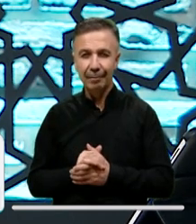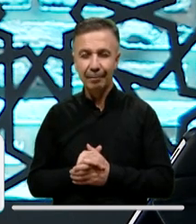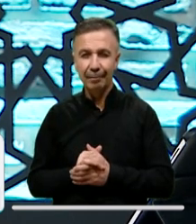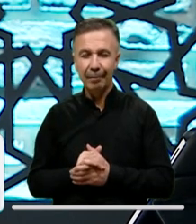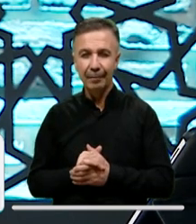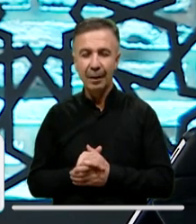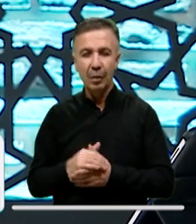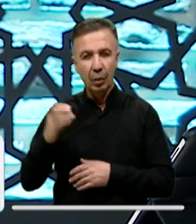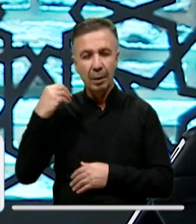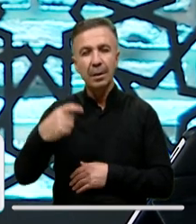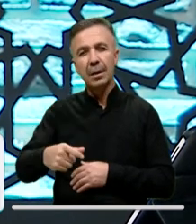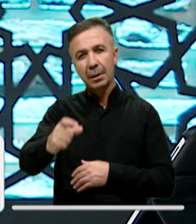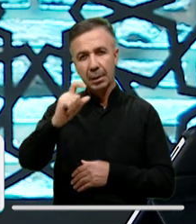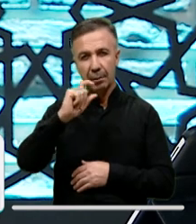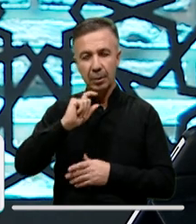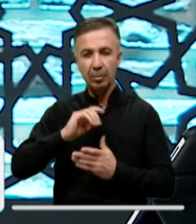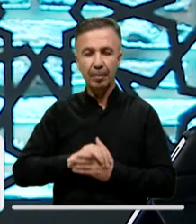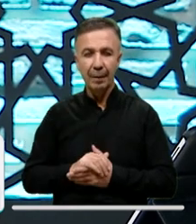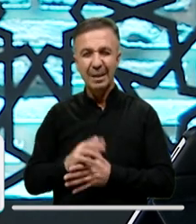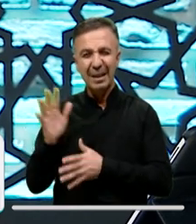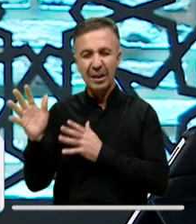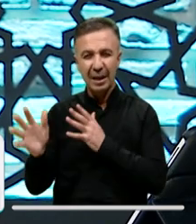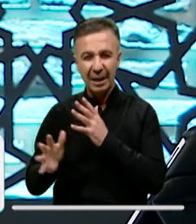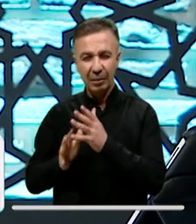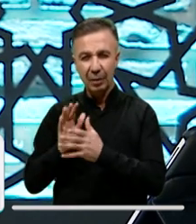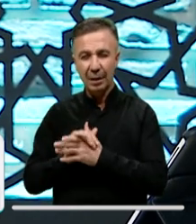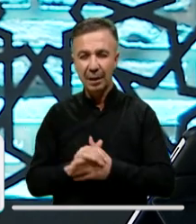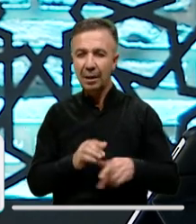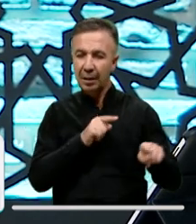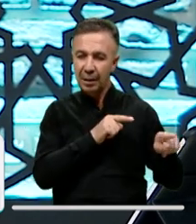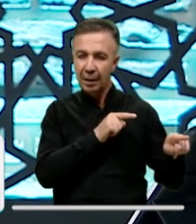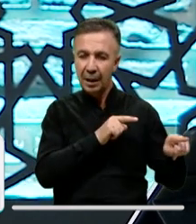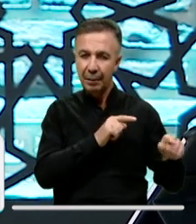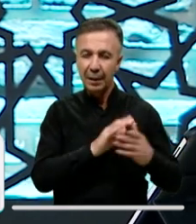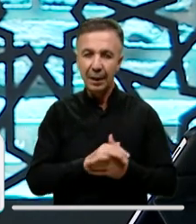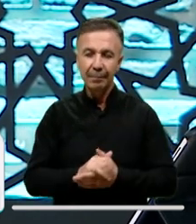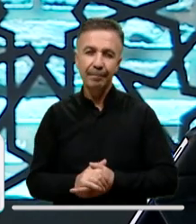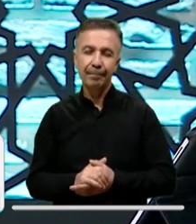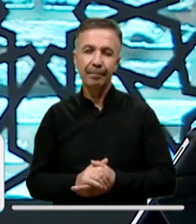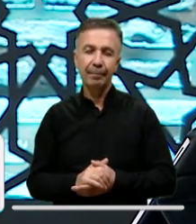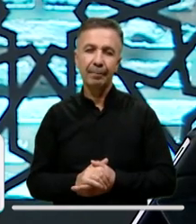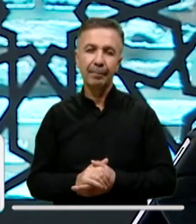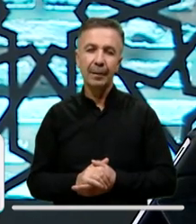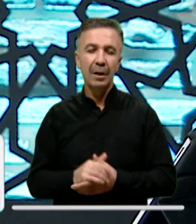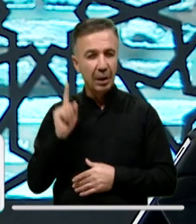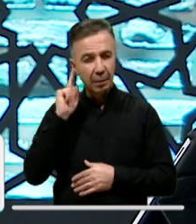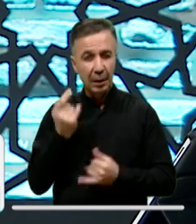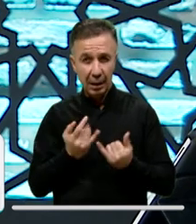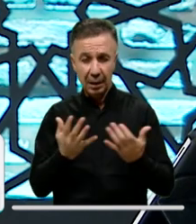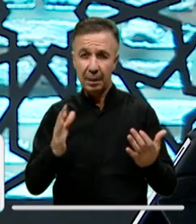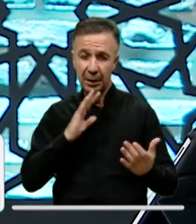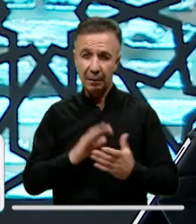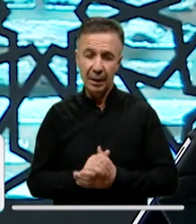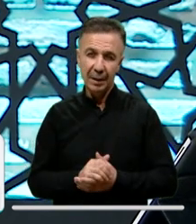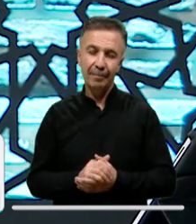Hocalarımızın cevaplarını çeviriyor. Yani bizi işaret dili üzerinden takip eden aziz takipçilerimiz, dostlarımız da var.